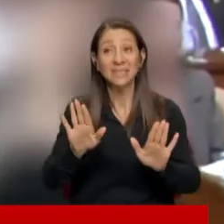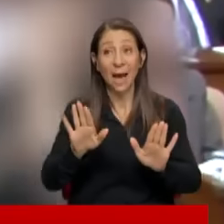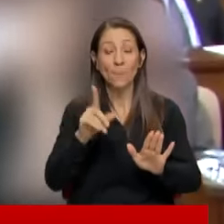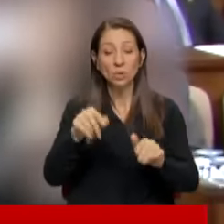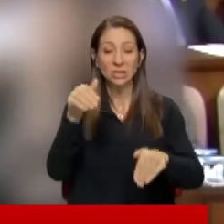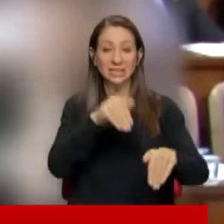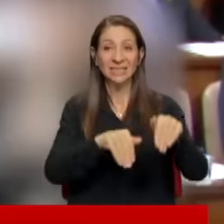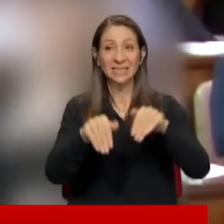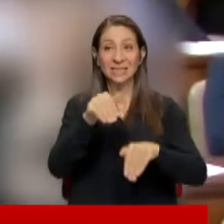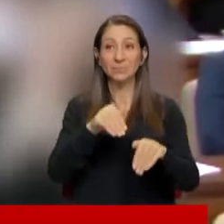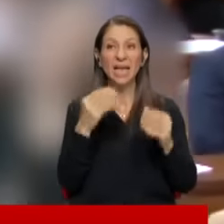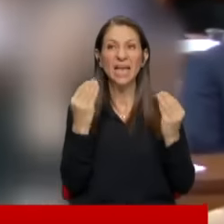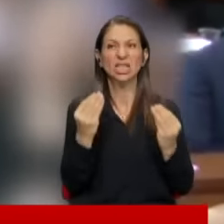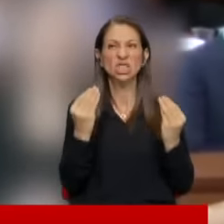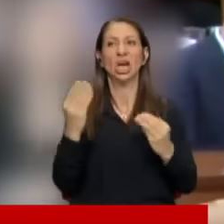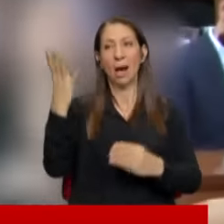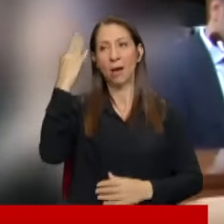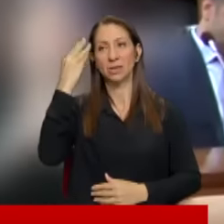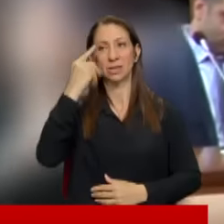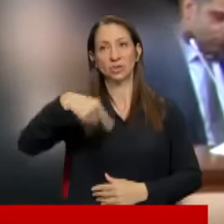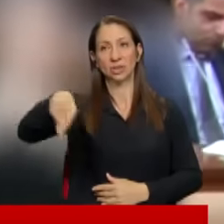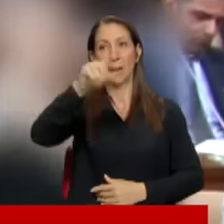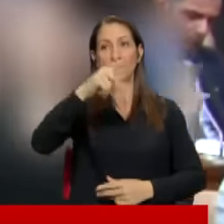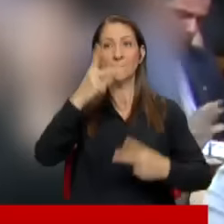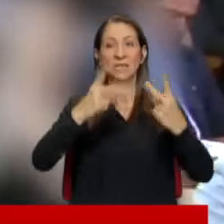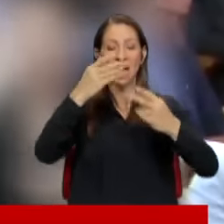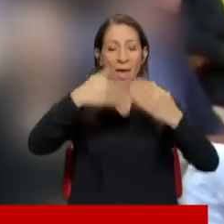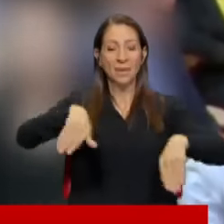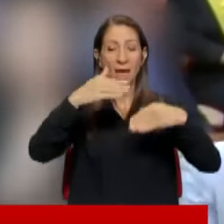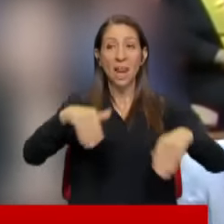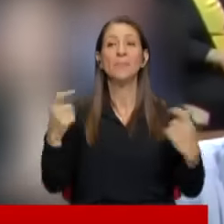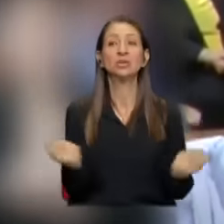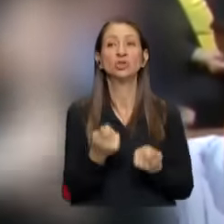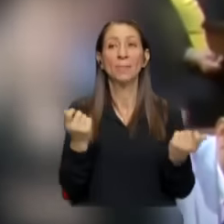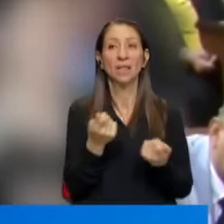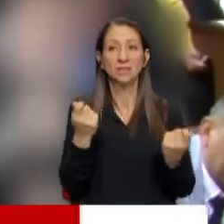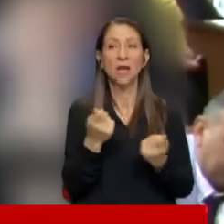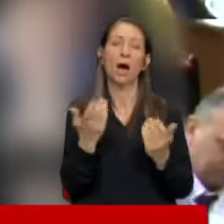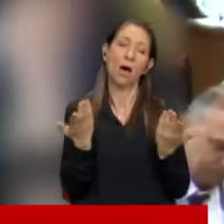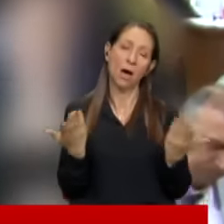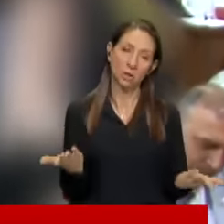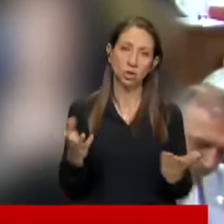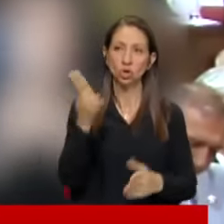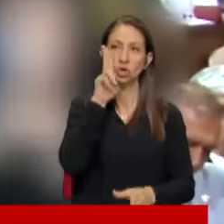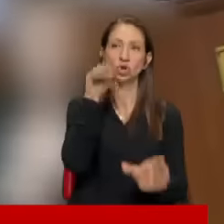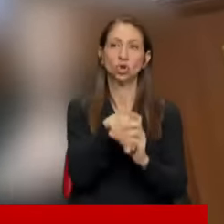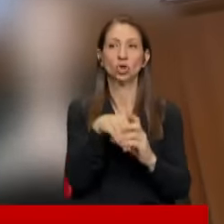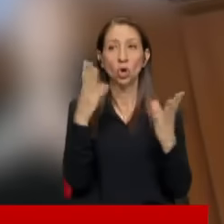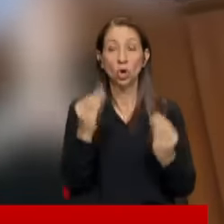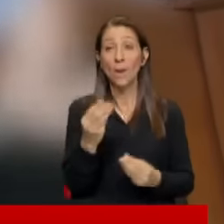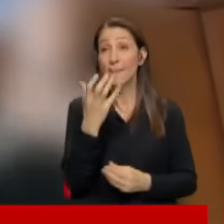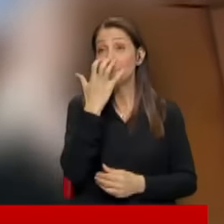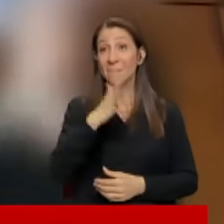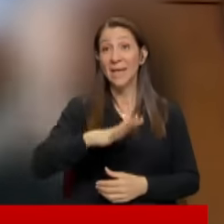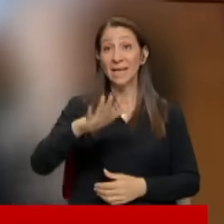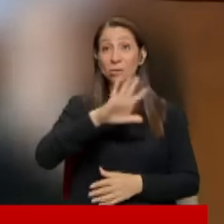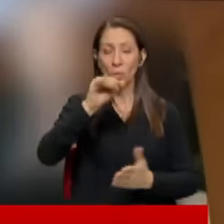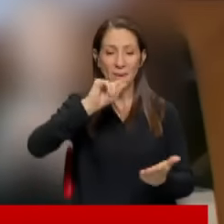bu seçimlerle iyice anlaşılan bazı engelleme çabaları da artık son bulur. Bekleyen